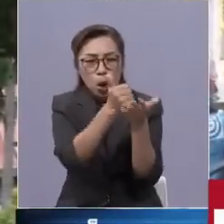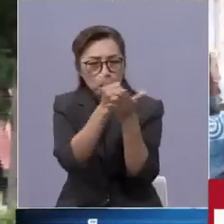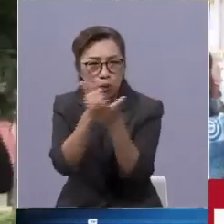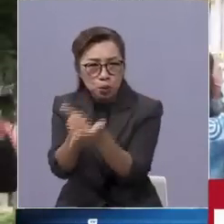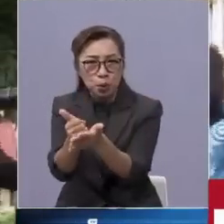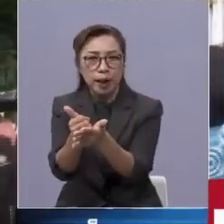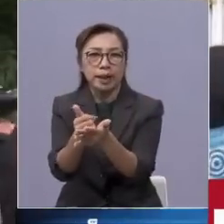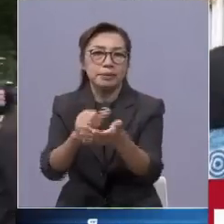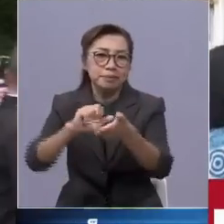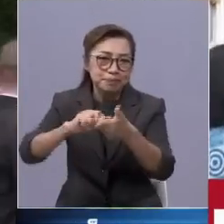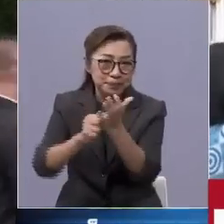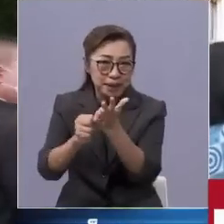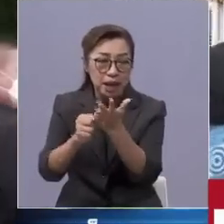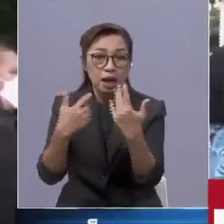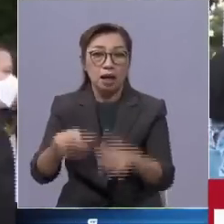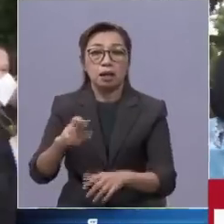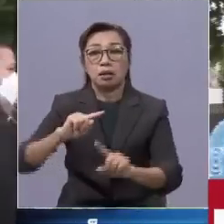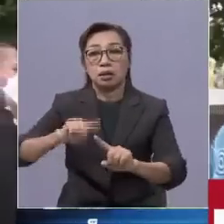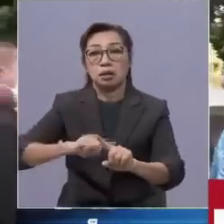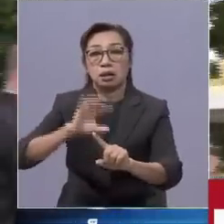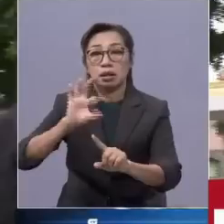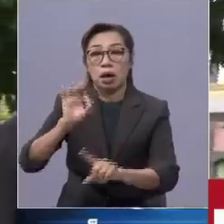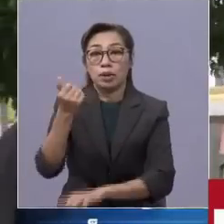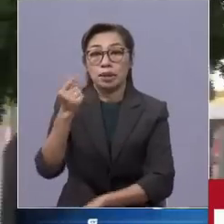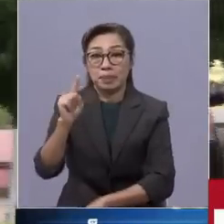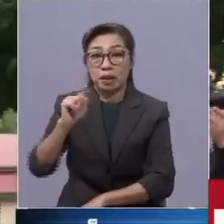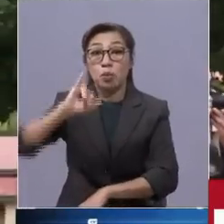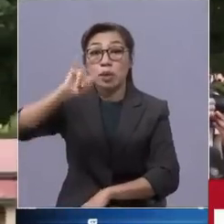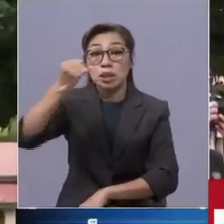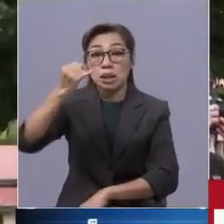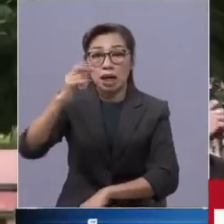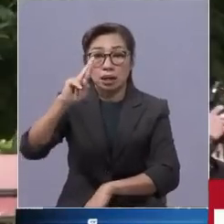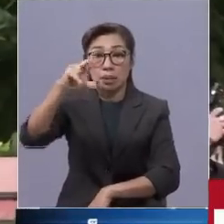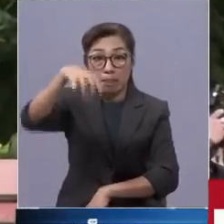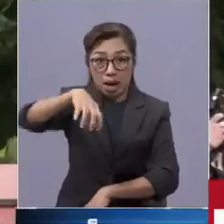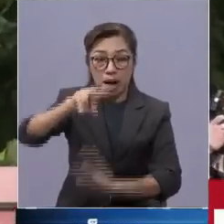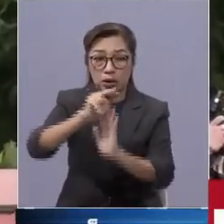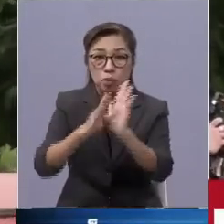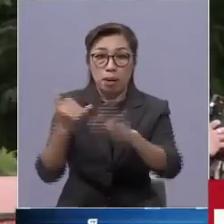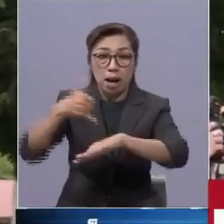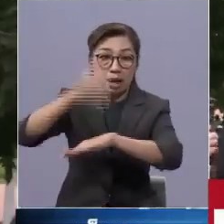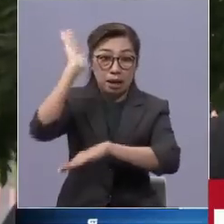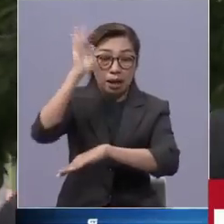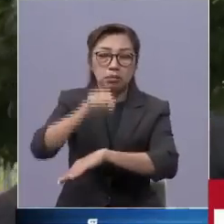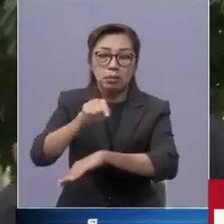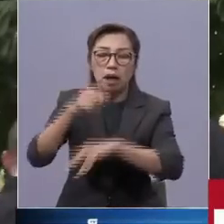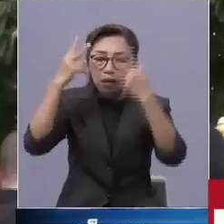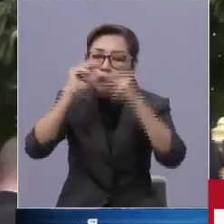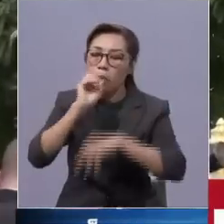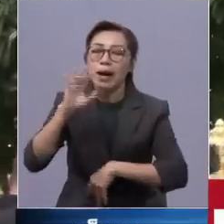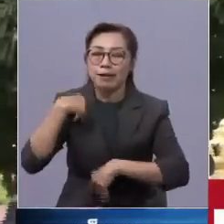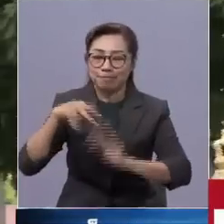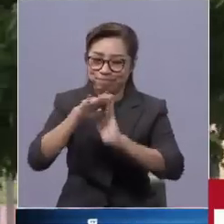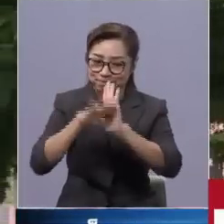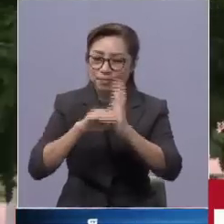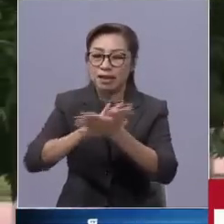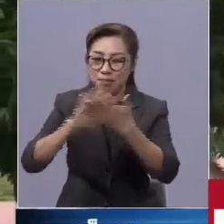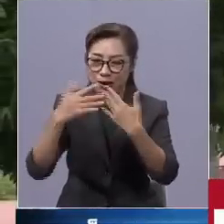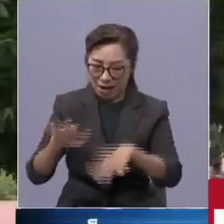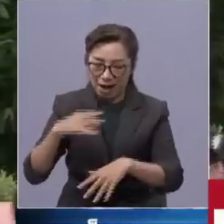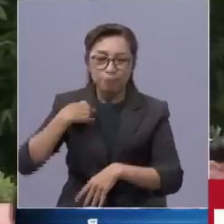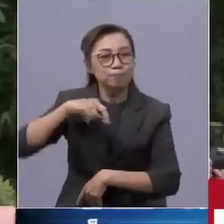ถลงต่อรัฐสภาในวันจันทร์ที่11กันยายนนี้นายกรัฐมนตรีบอกสั้นๆนะครับว่าเรียบร้อยแล้วก่อนเดินขึ้นตึกบัญชาการ